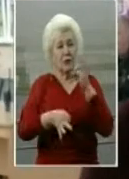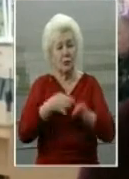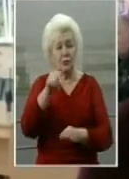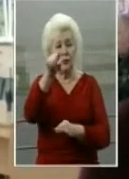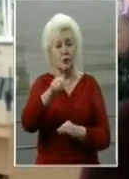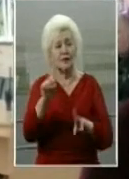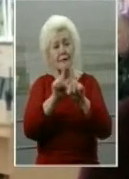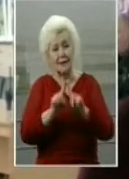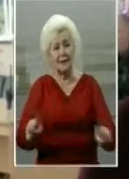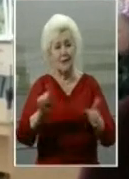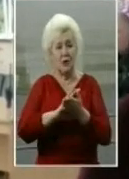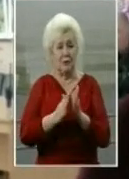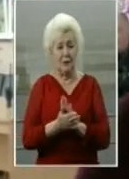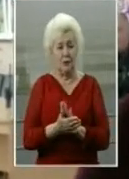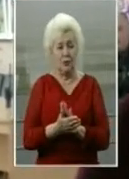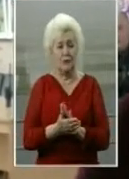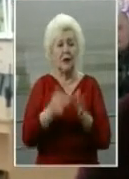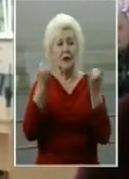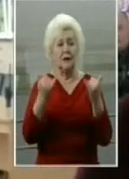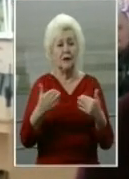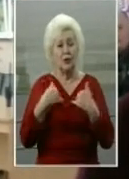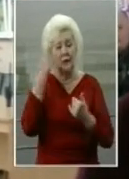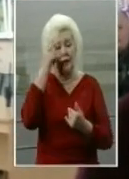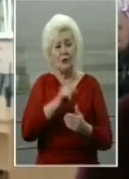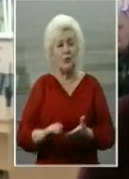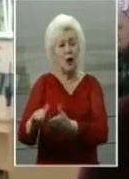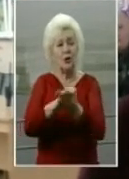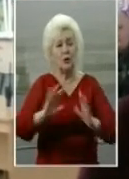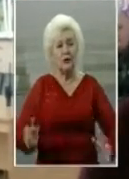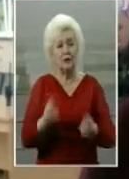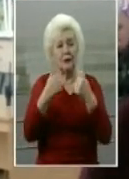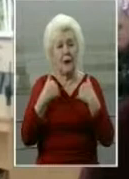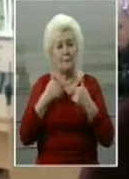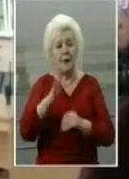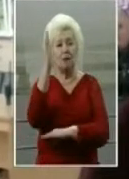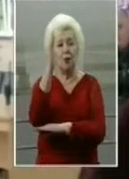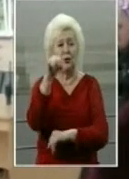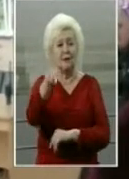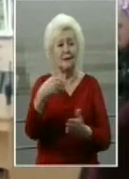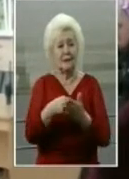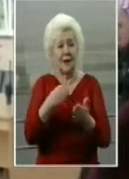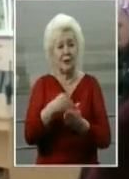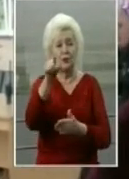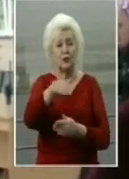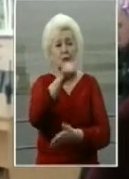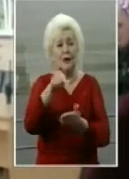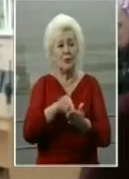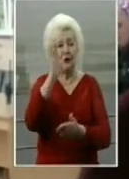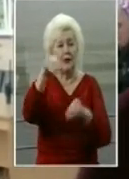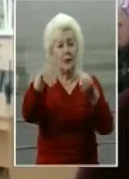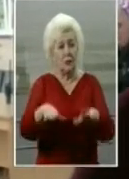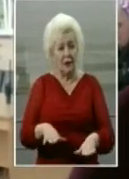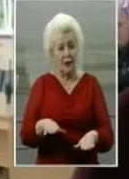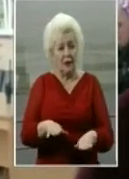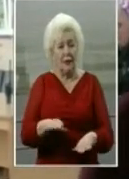Це надзвичайна ситуація. Сьогодні, я думаю, колеги підтримають. Ми проголосуємо за цей бюджет і це питання буде